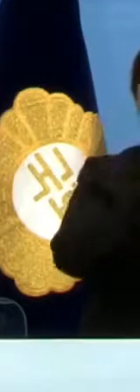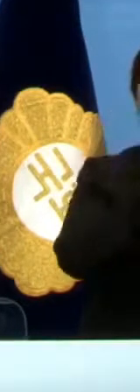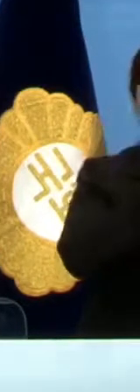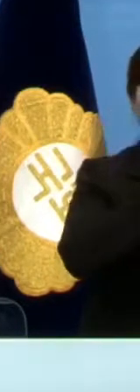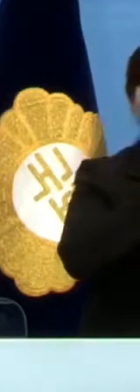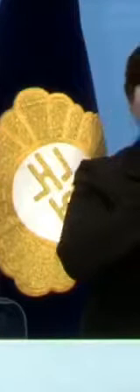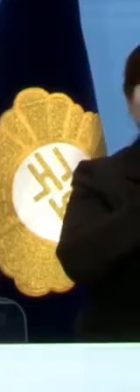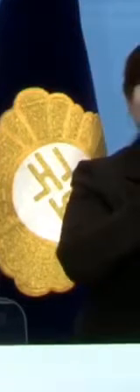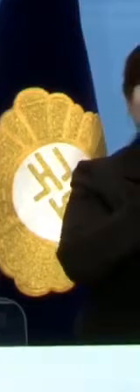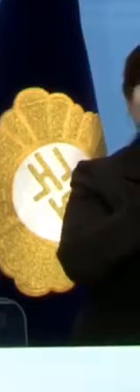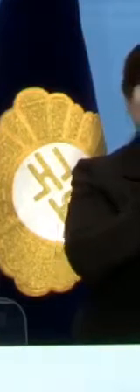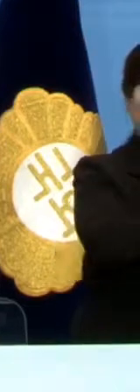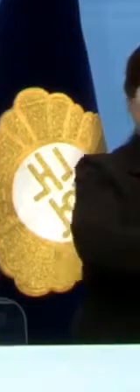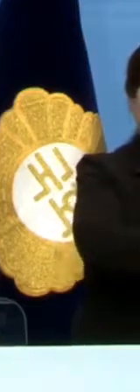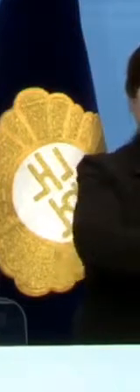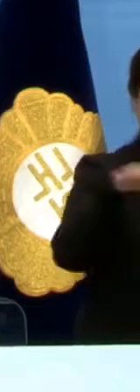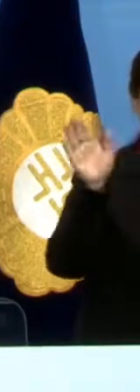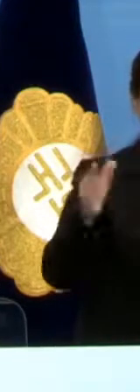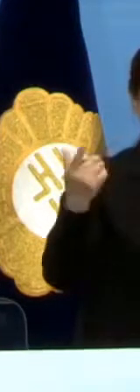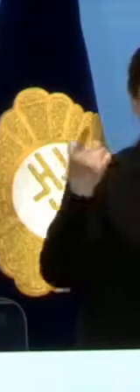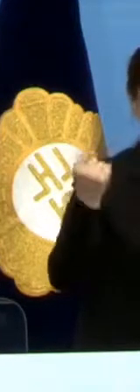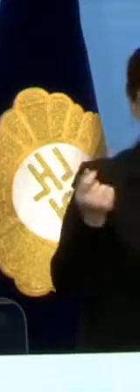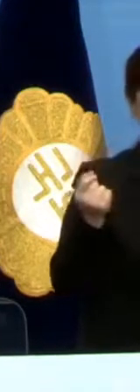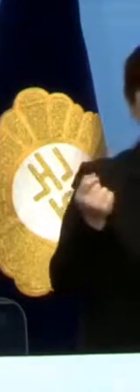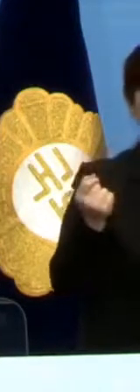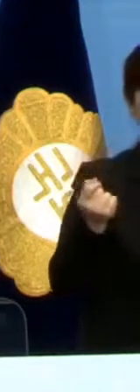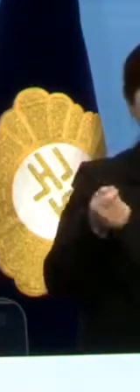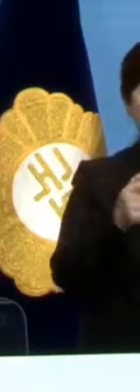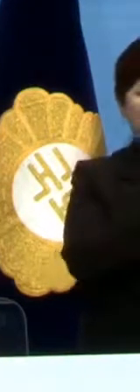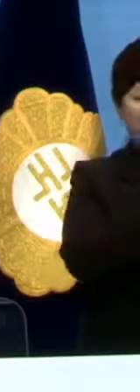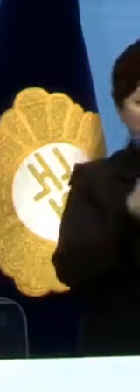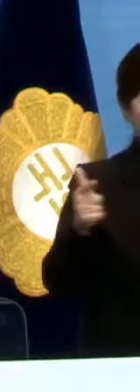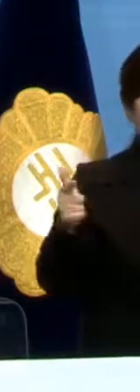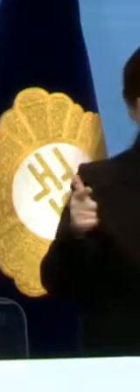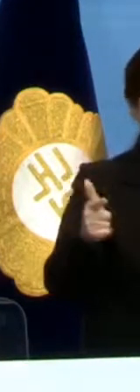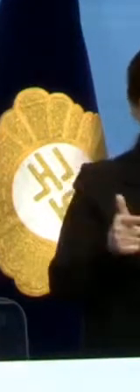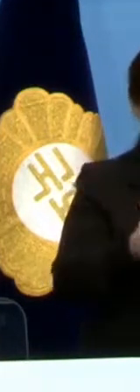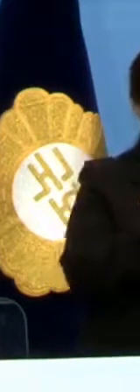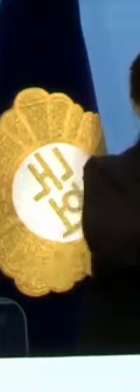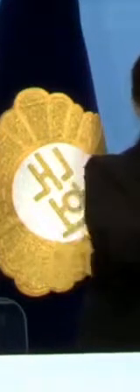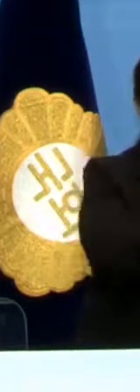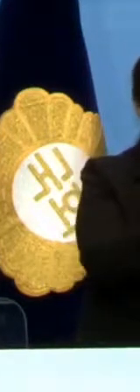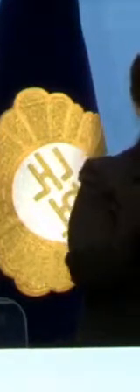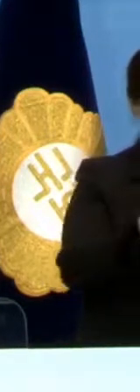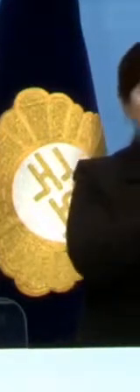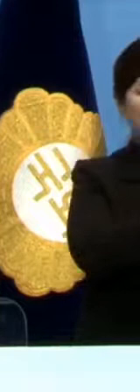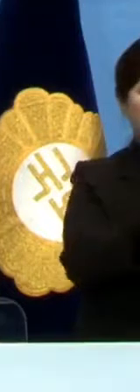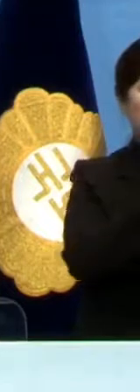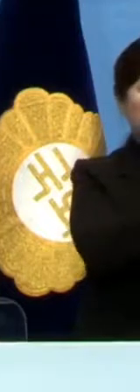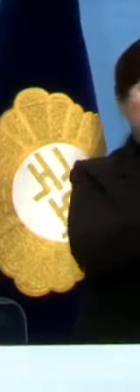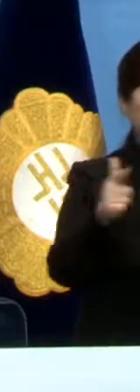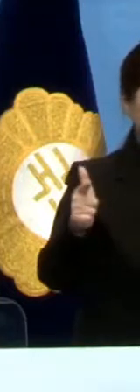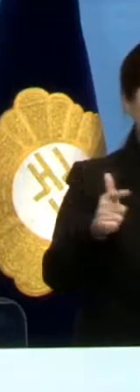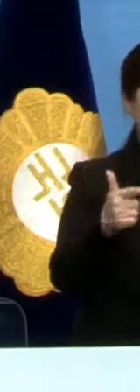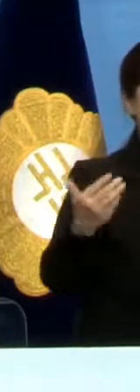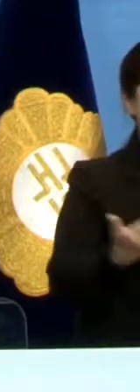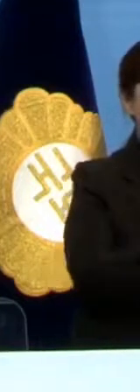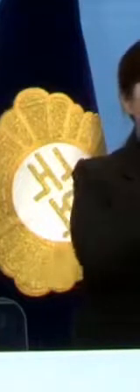이 양날개 혹은 새날개 이 여러 날개를 통해서 다중적인 발전